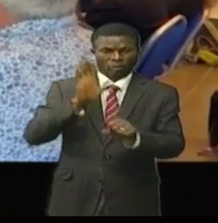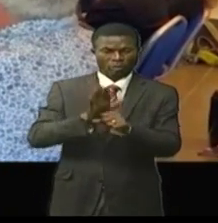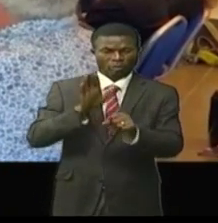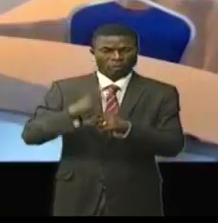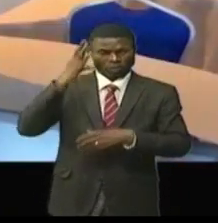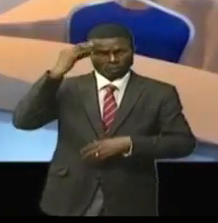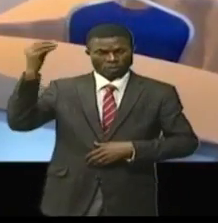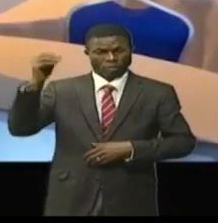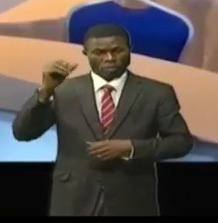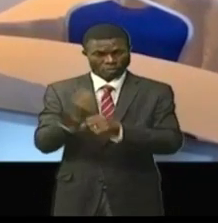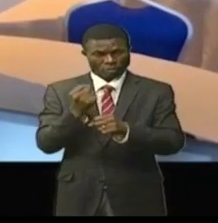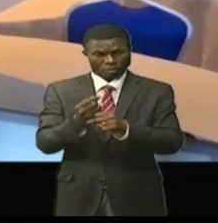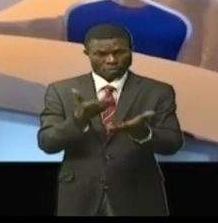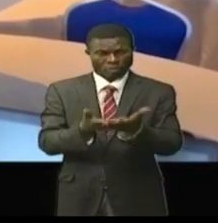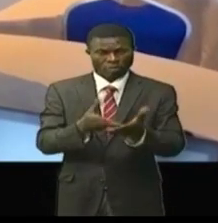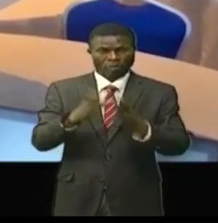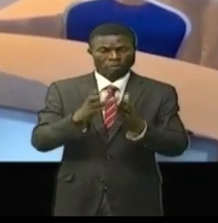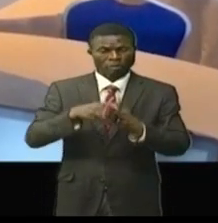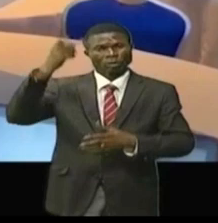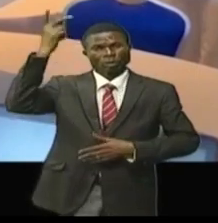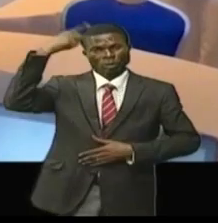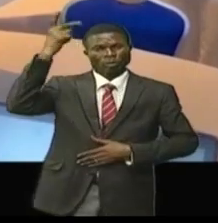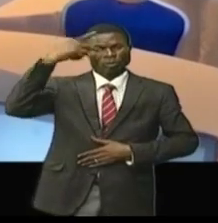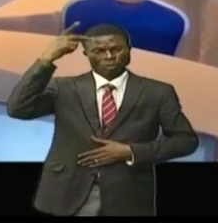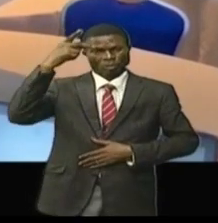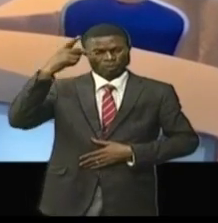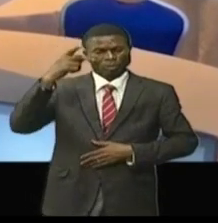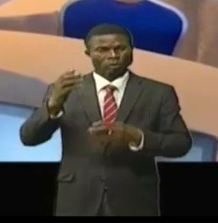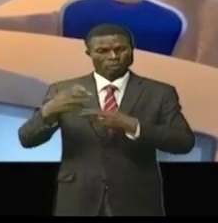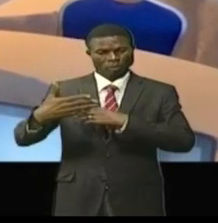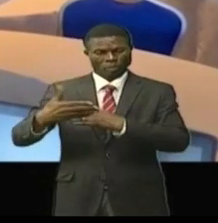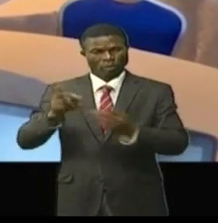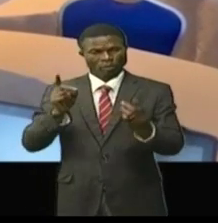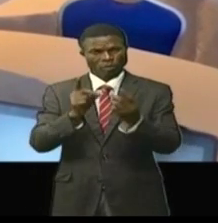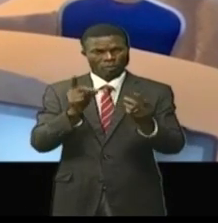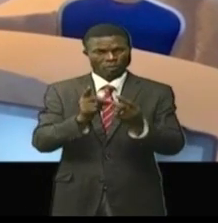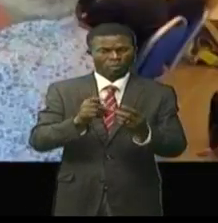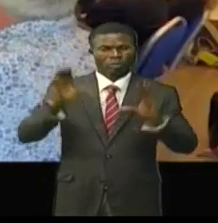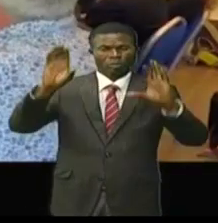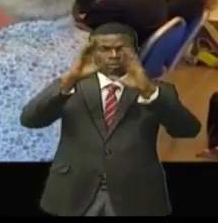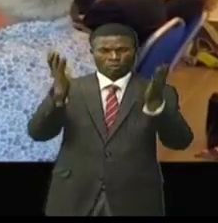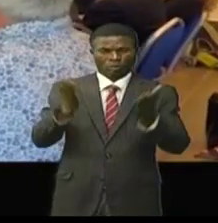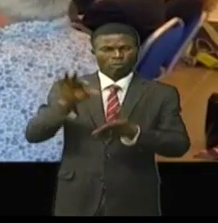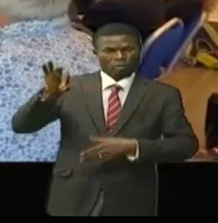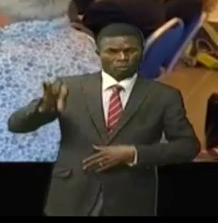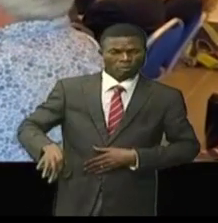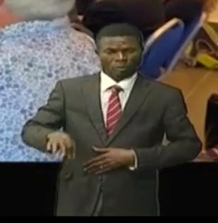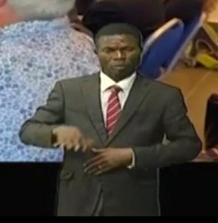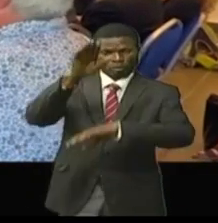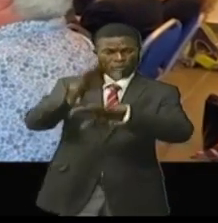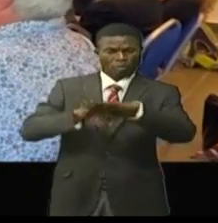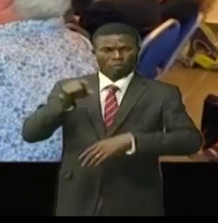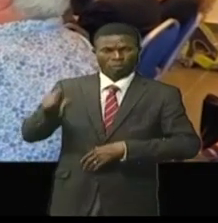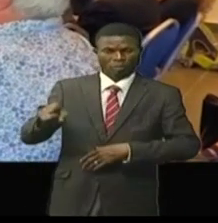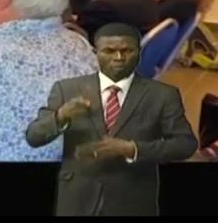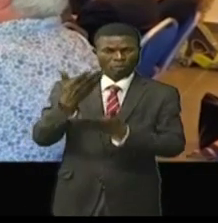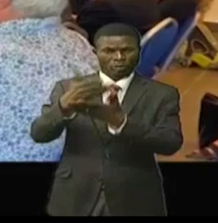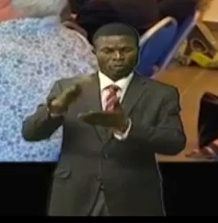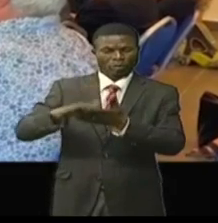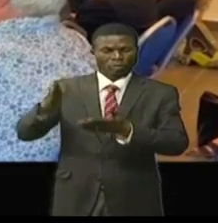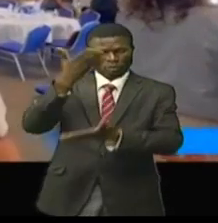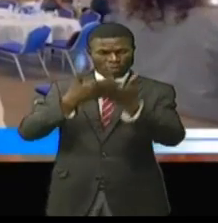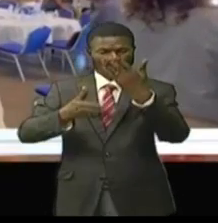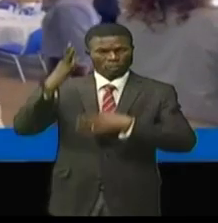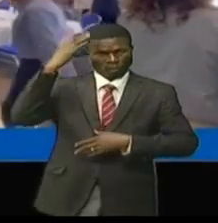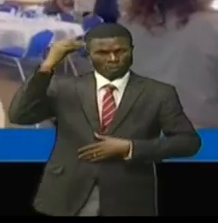dans ce domaine avec une politique de proximité au profit des communautés, était invitée au partage